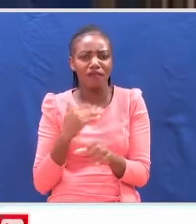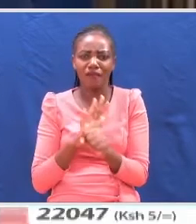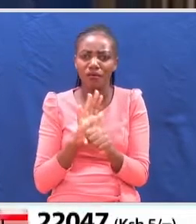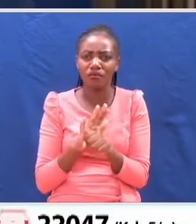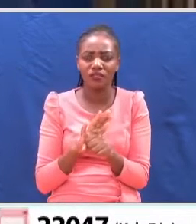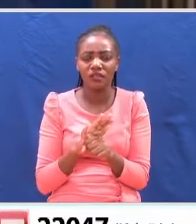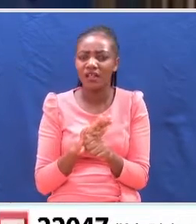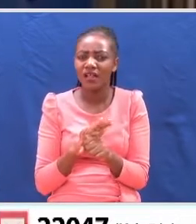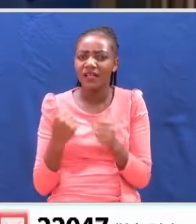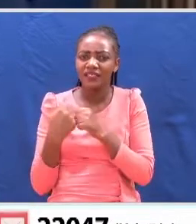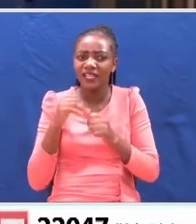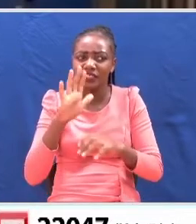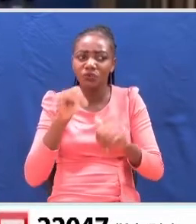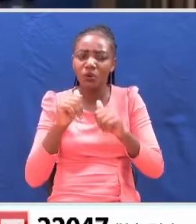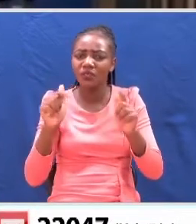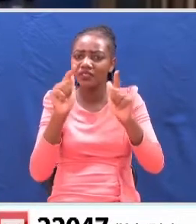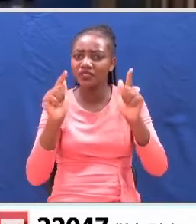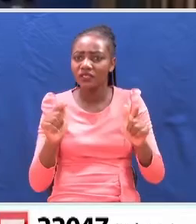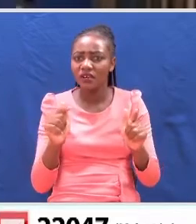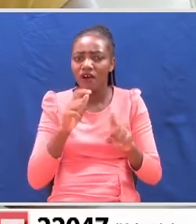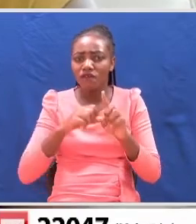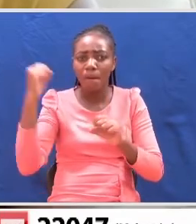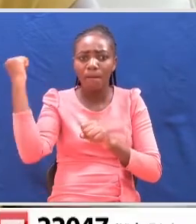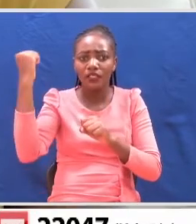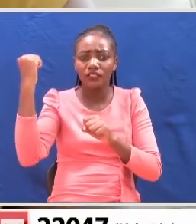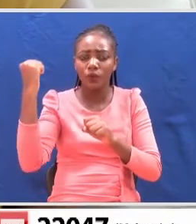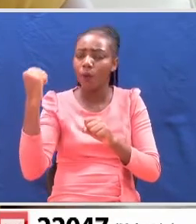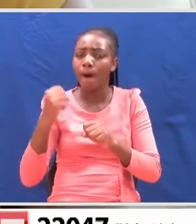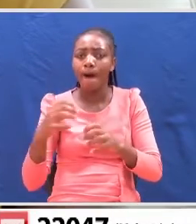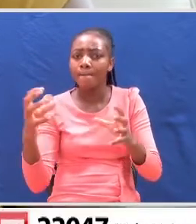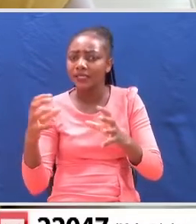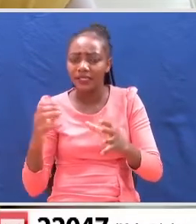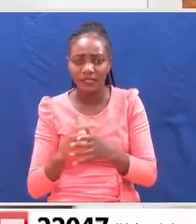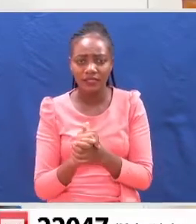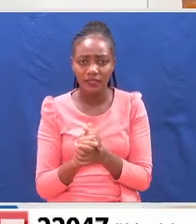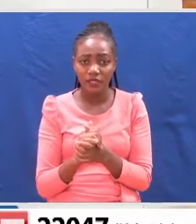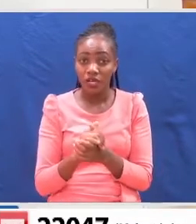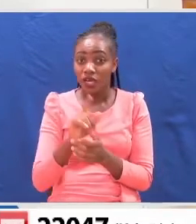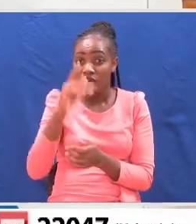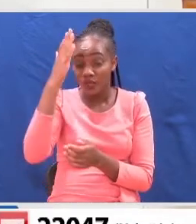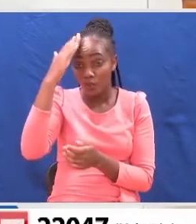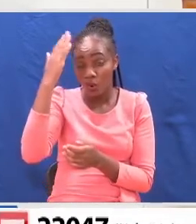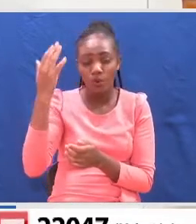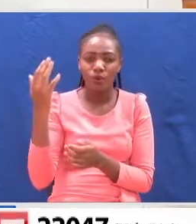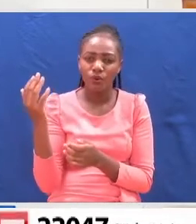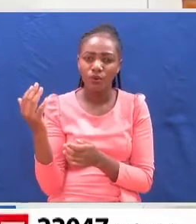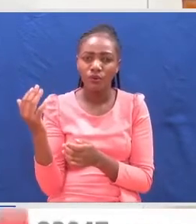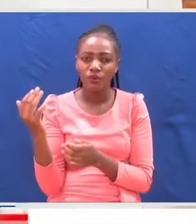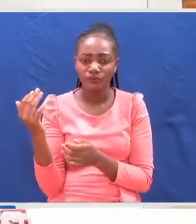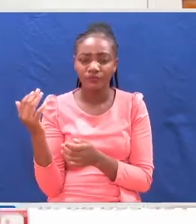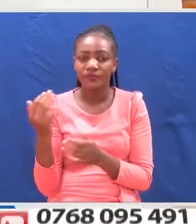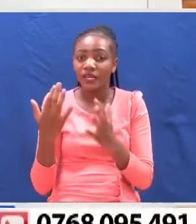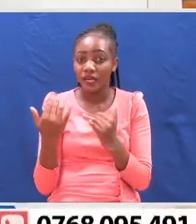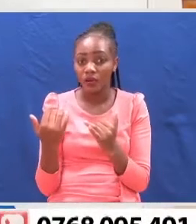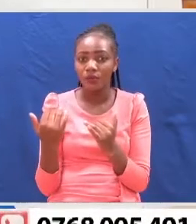mwingilio vile vile kutoka kwa vyama vya kisiasa kuhusiana na haya maswali? Hapana, unajua hasa unajua kuna mara